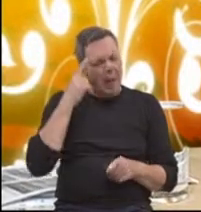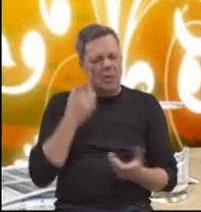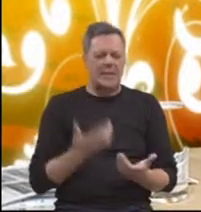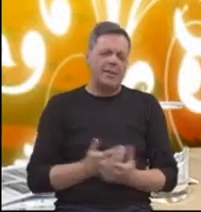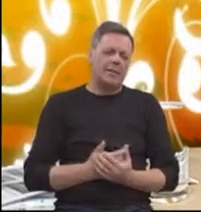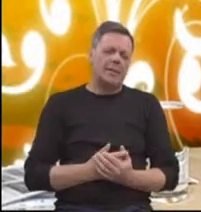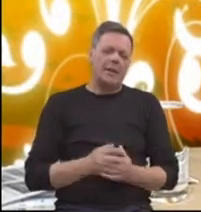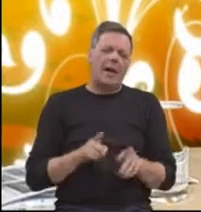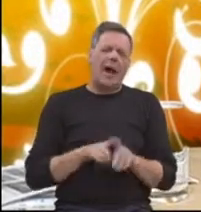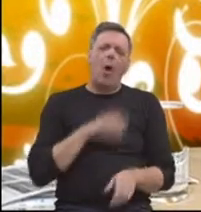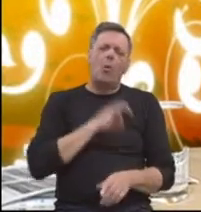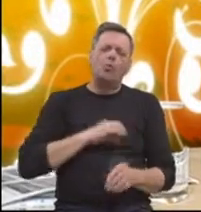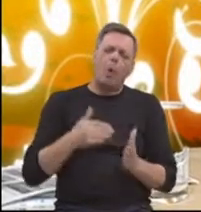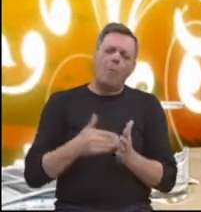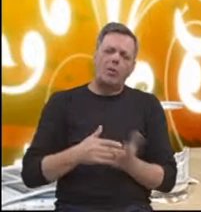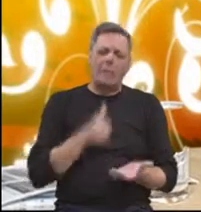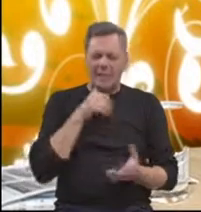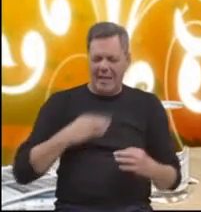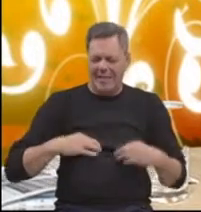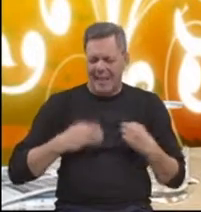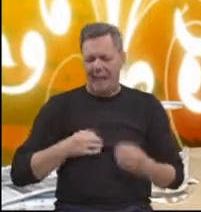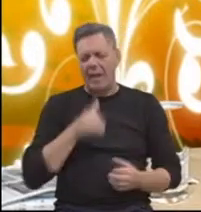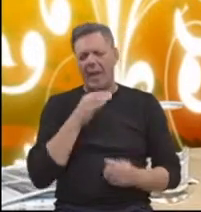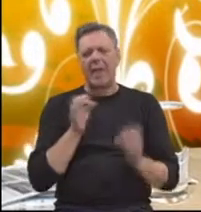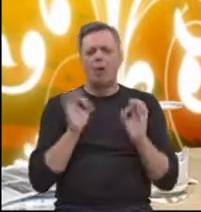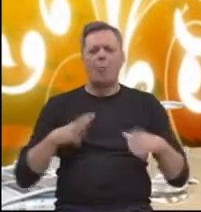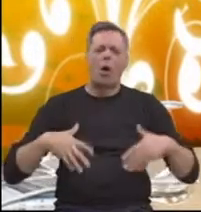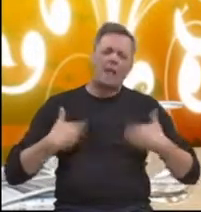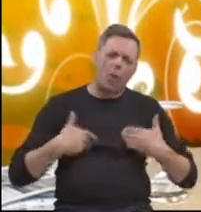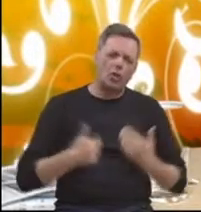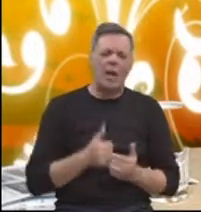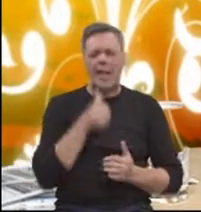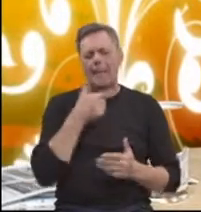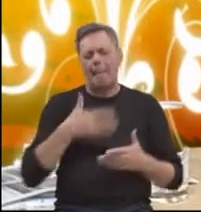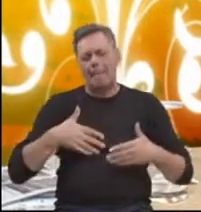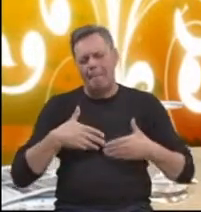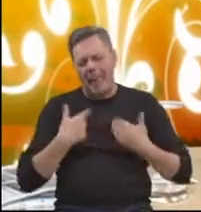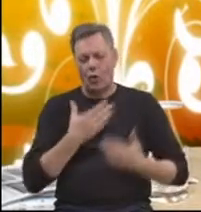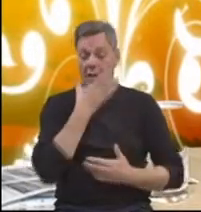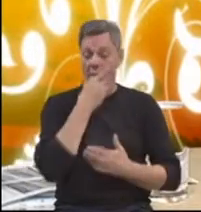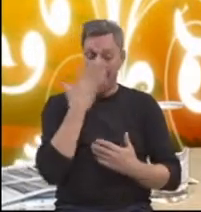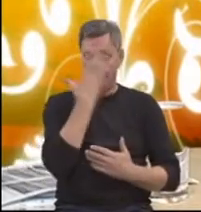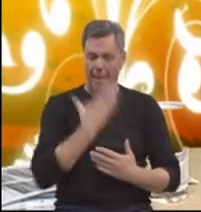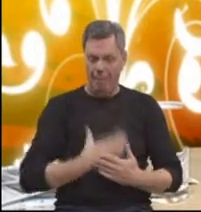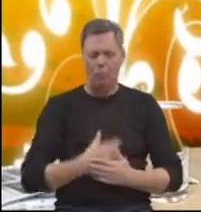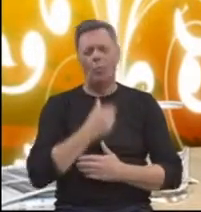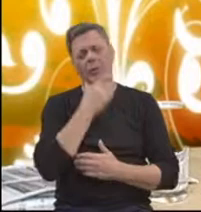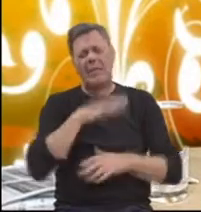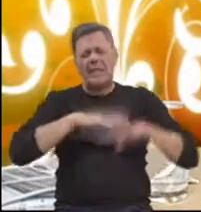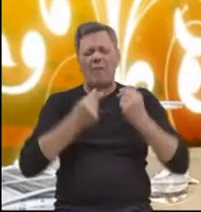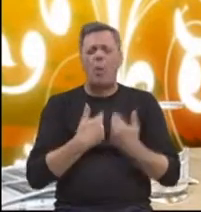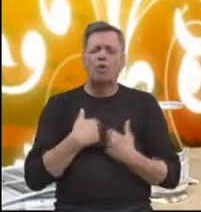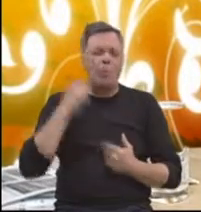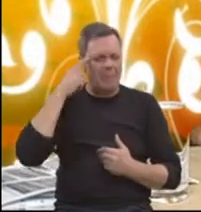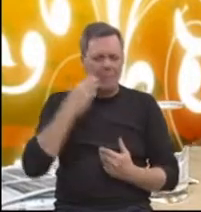kao nužnoj potrebi za zdravlje, za dobro raspoloženje, za mladost, za ljepotu, za sve ono što mi mislimo